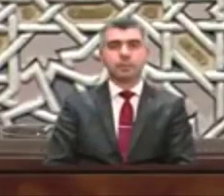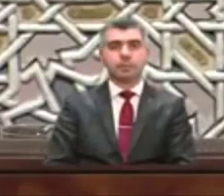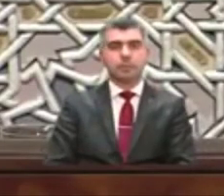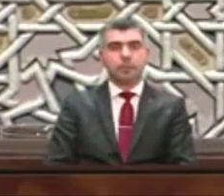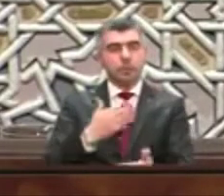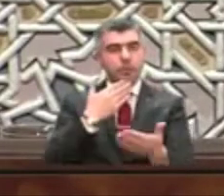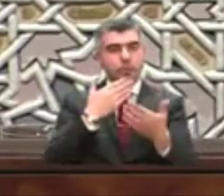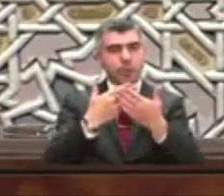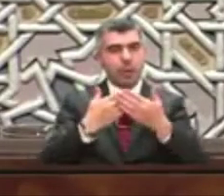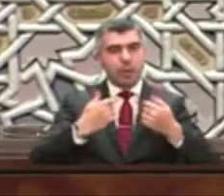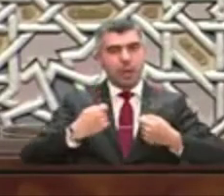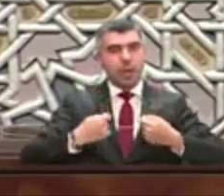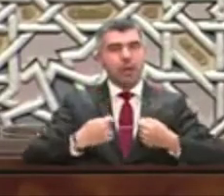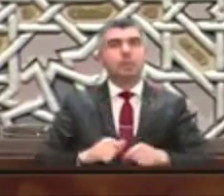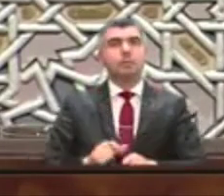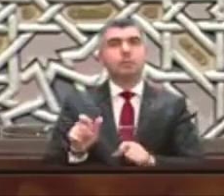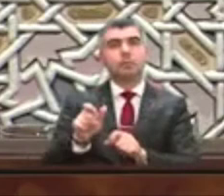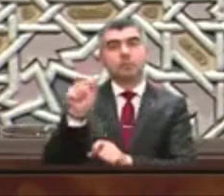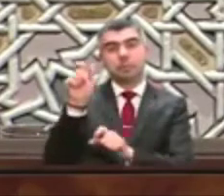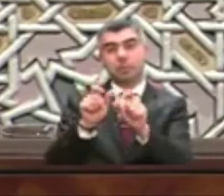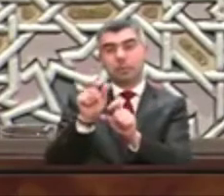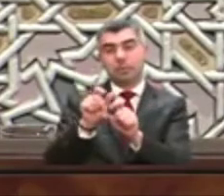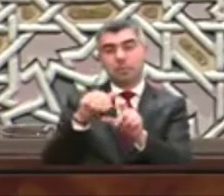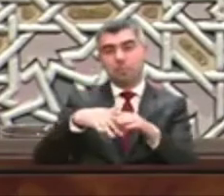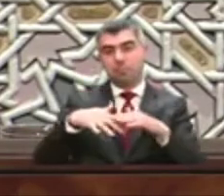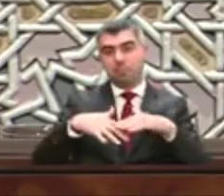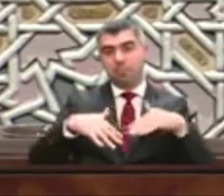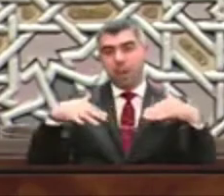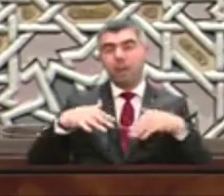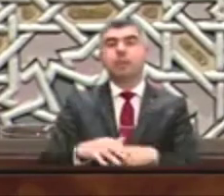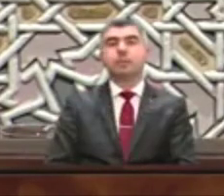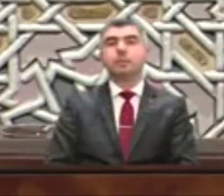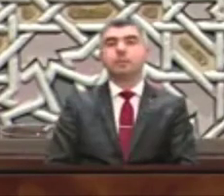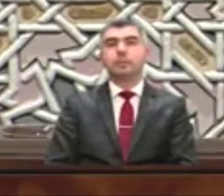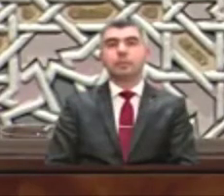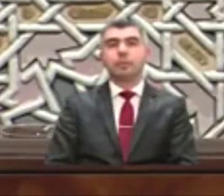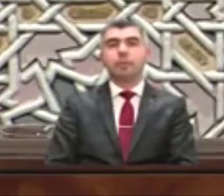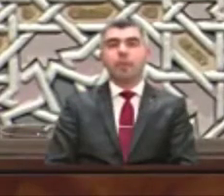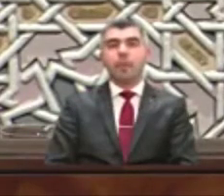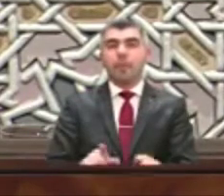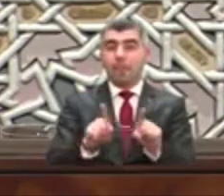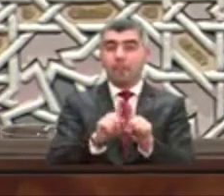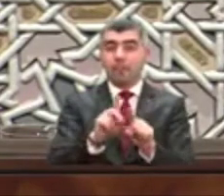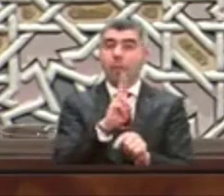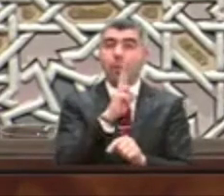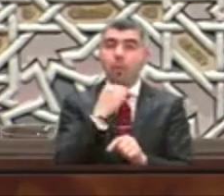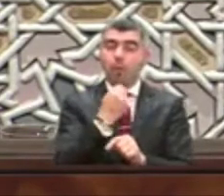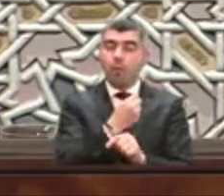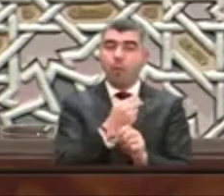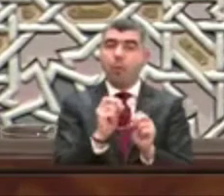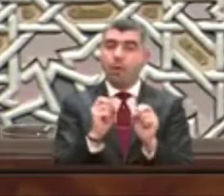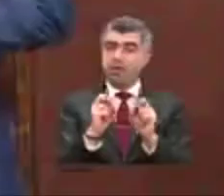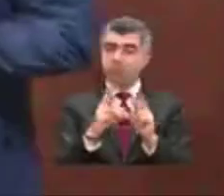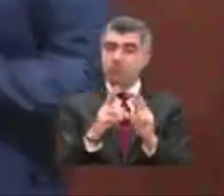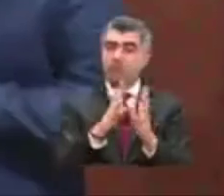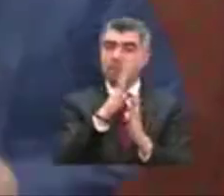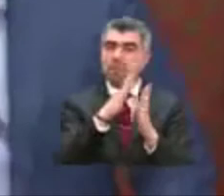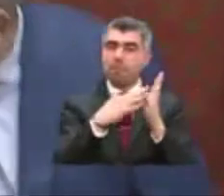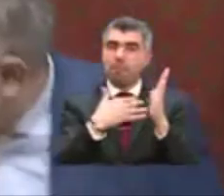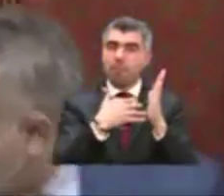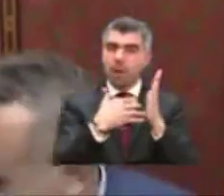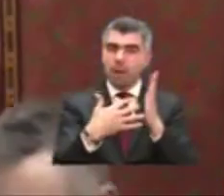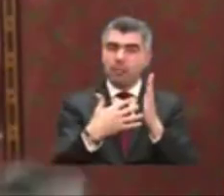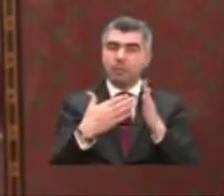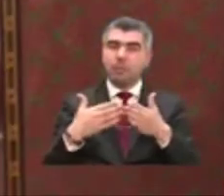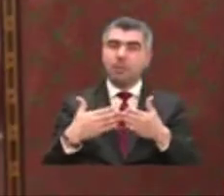شكرا سيد الرئيس، شكرا سيد النائب المحترمة. فكما تفضلتم الحكومة لها برنامج ديال